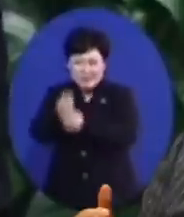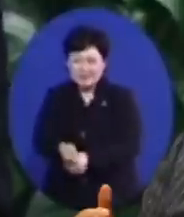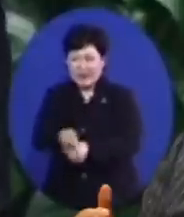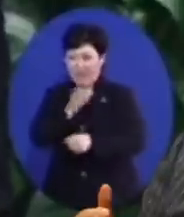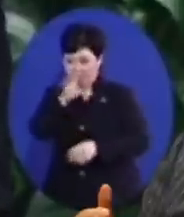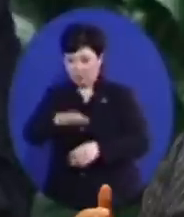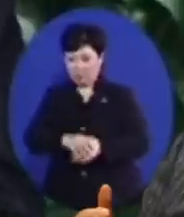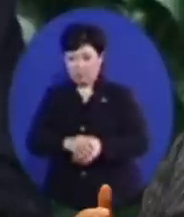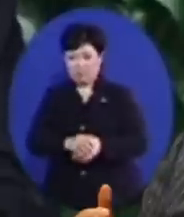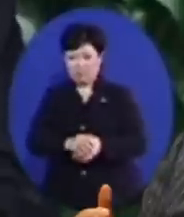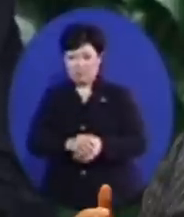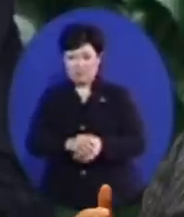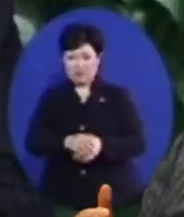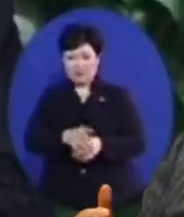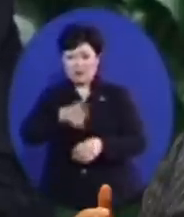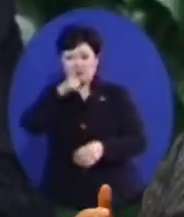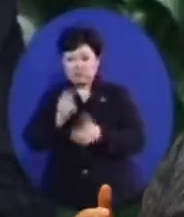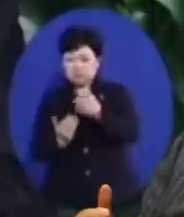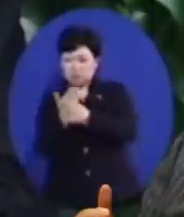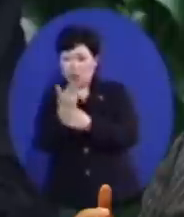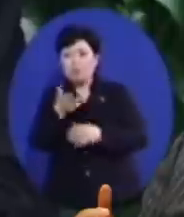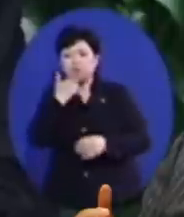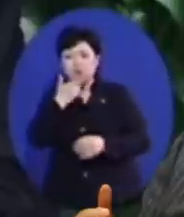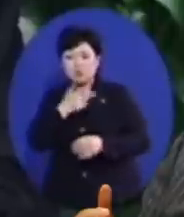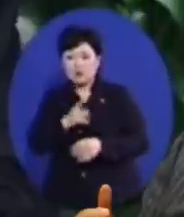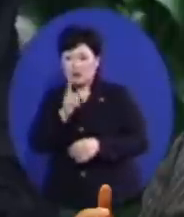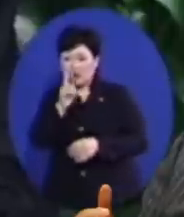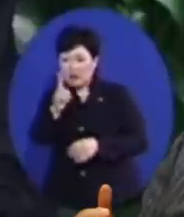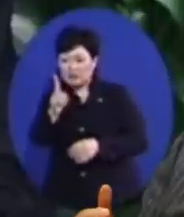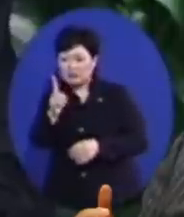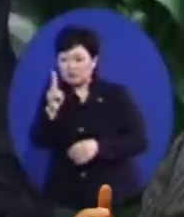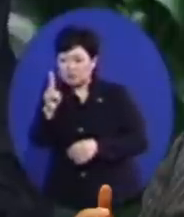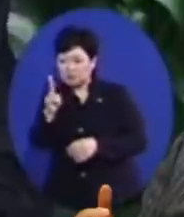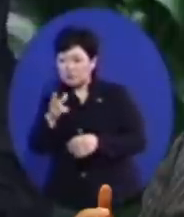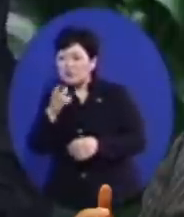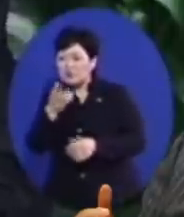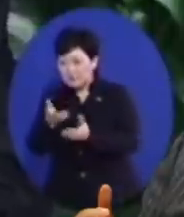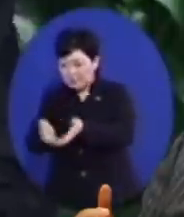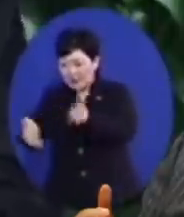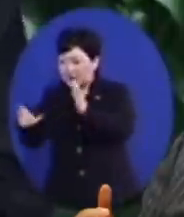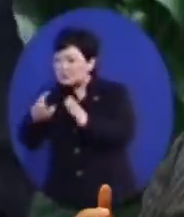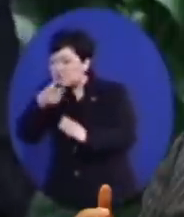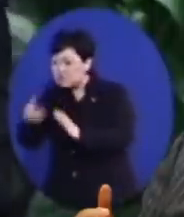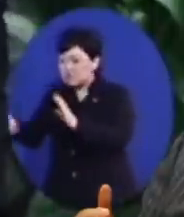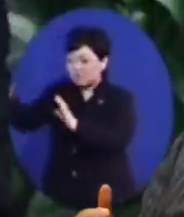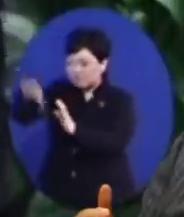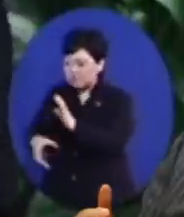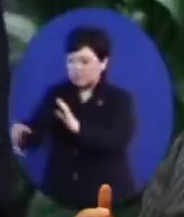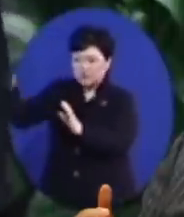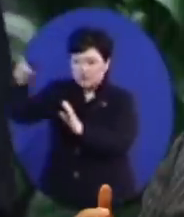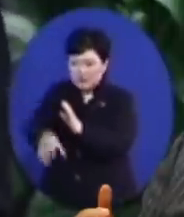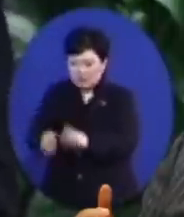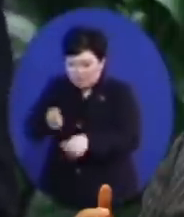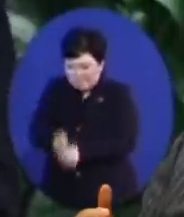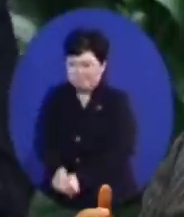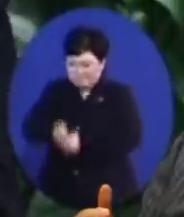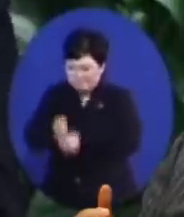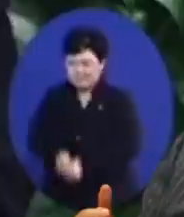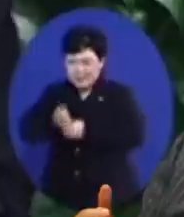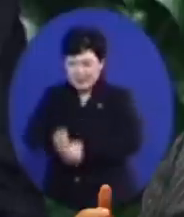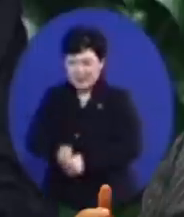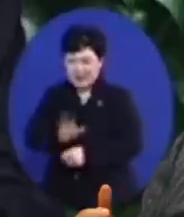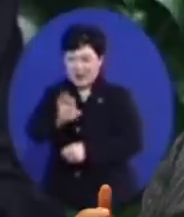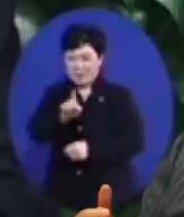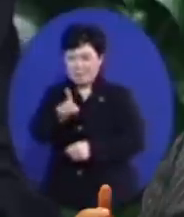눌러도 물은 안 올라와요. 물 한 두 바가지를 위에 이렇게 부어놓고 그 다음에 그러면 그다음 낮에